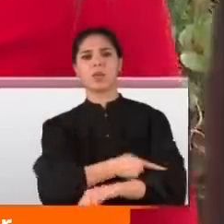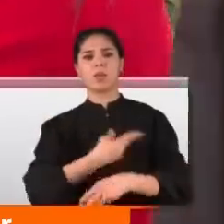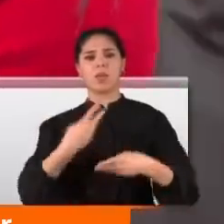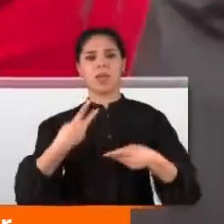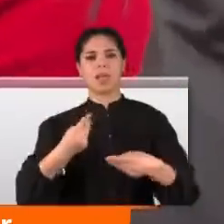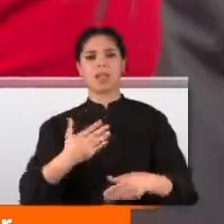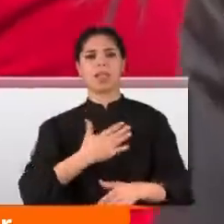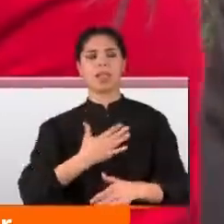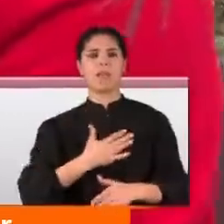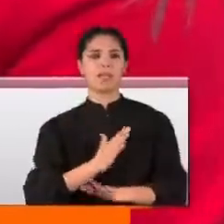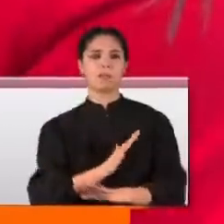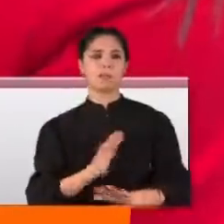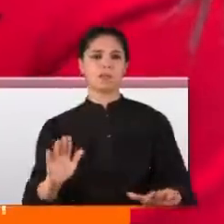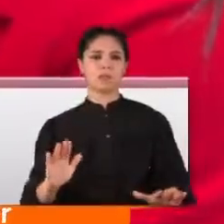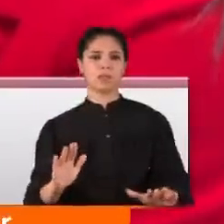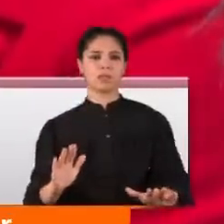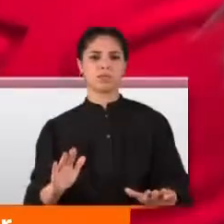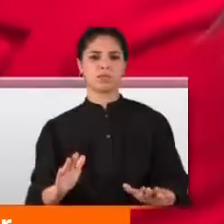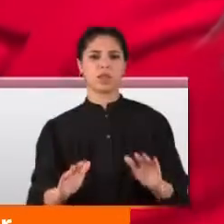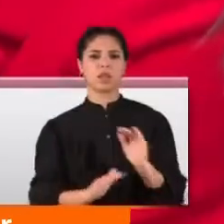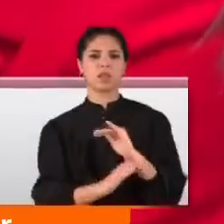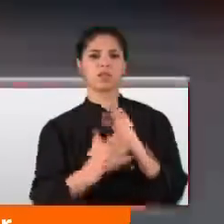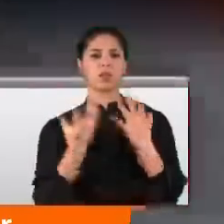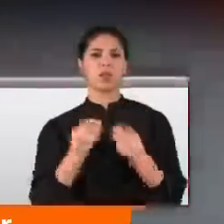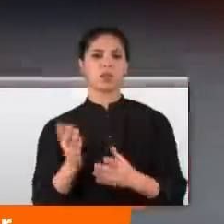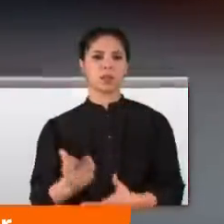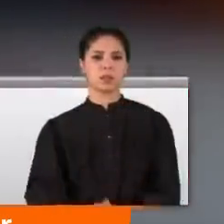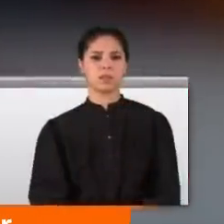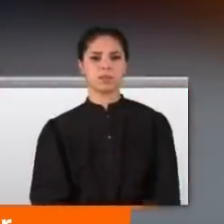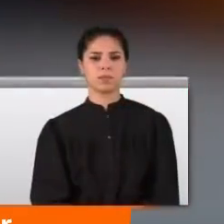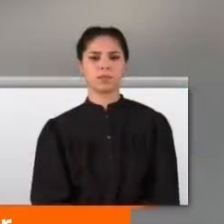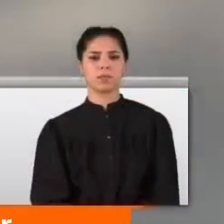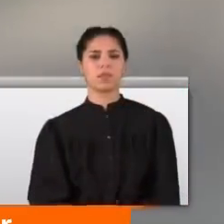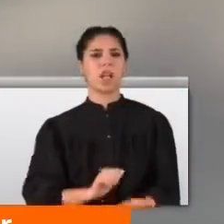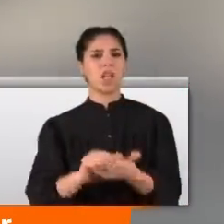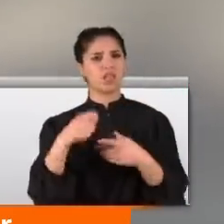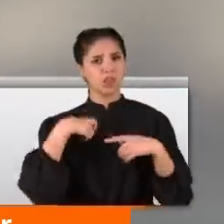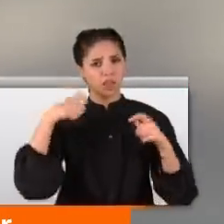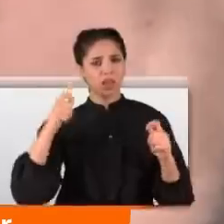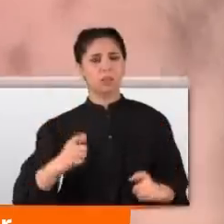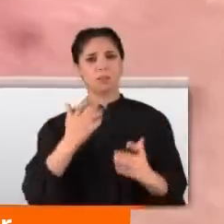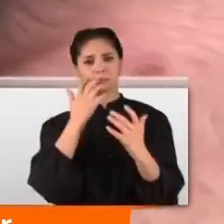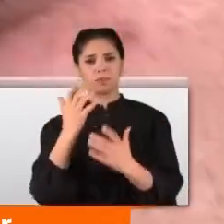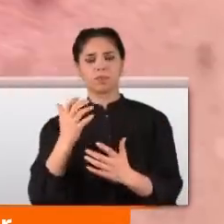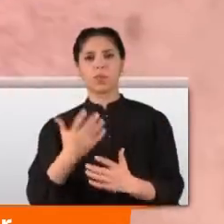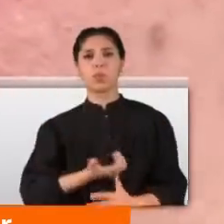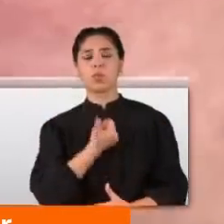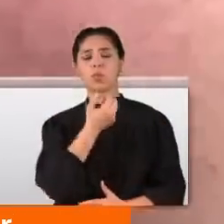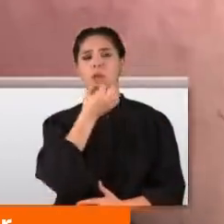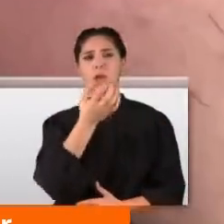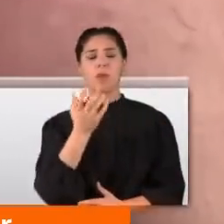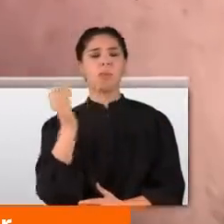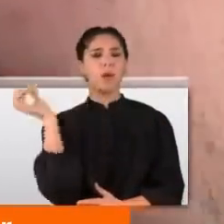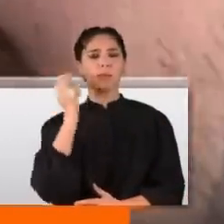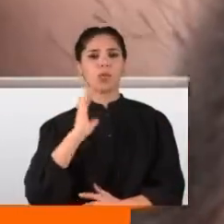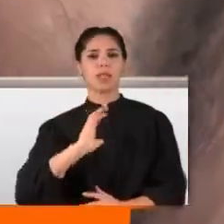Nefesi bitmiş, yaşatamadık. Elimden gelen her şeyi yaptım. Acı haberi alan sahibi